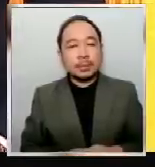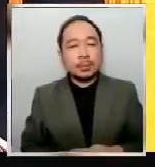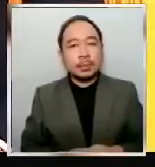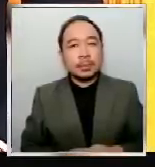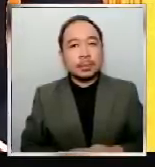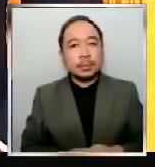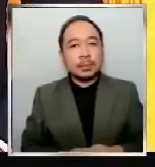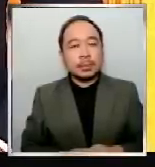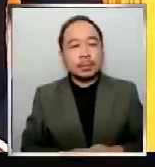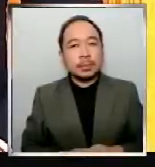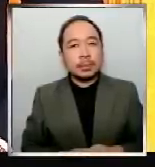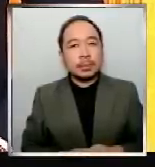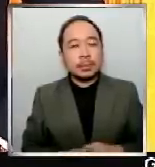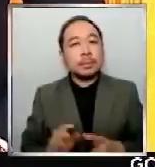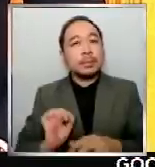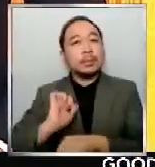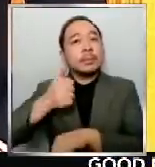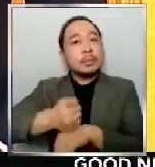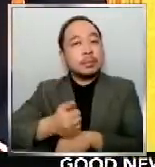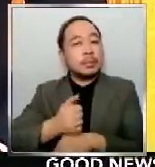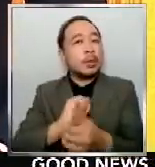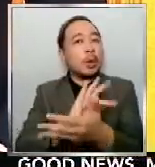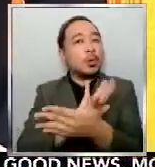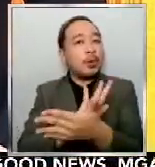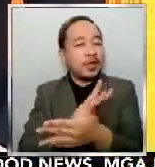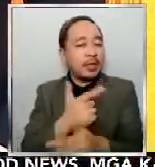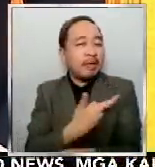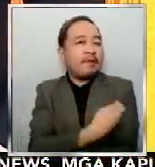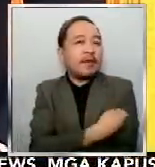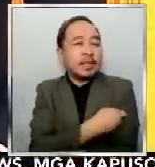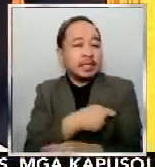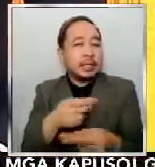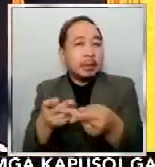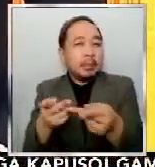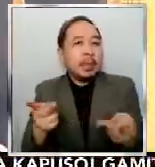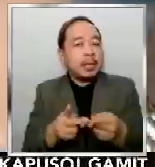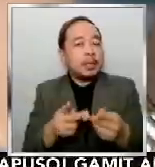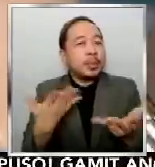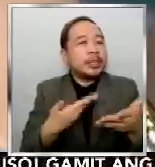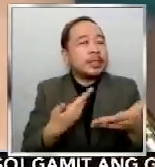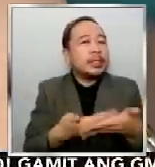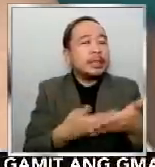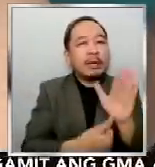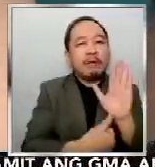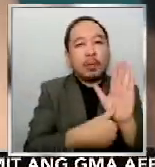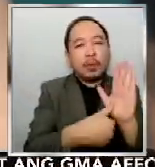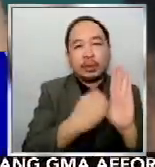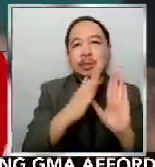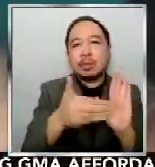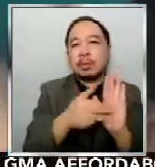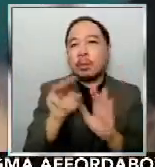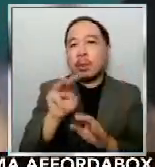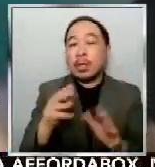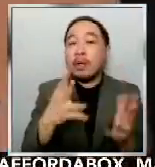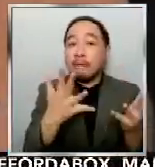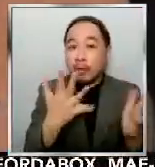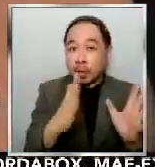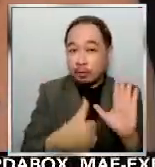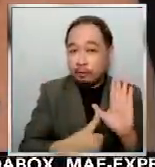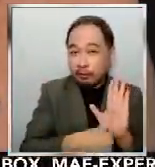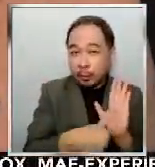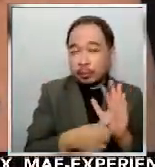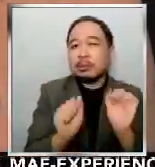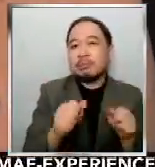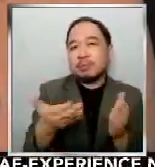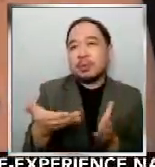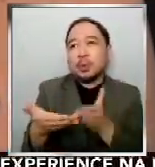Maglalagay ng COVID vaccination sites ang Health Department malapit sa mga voting center sa Lunes. Pagkatapos bumoto, pwede nang dumiretso roon ang mga wala pang booster